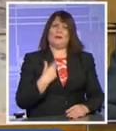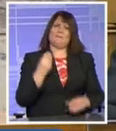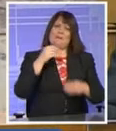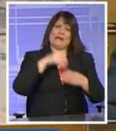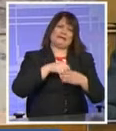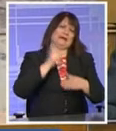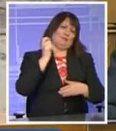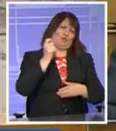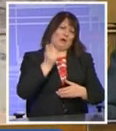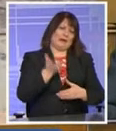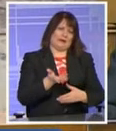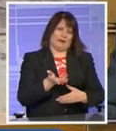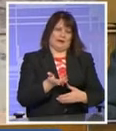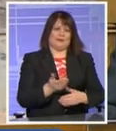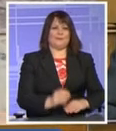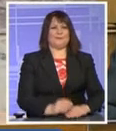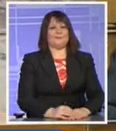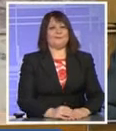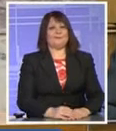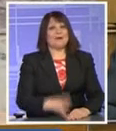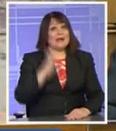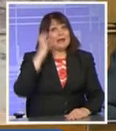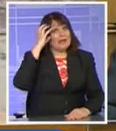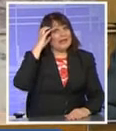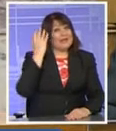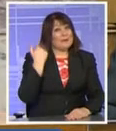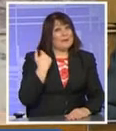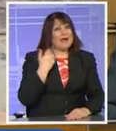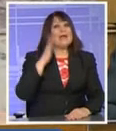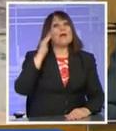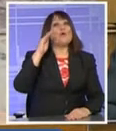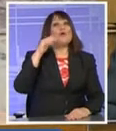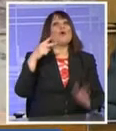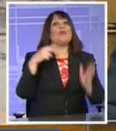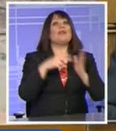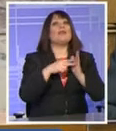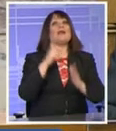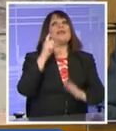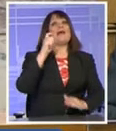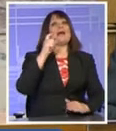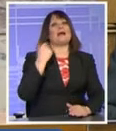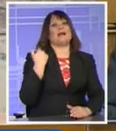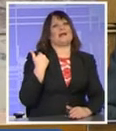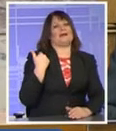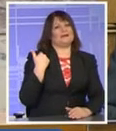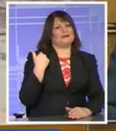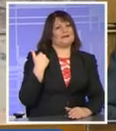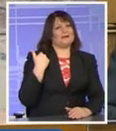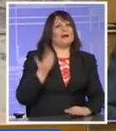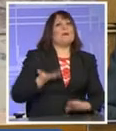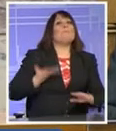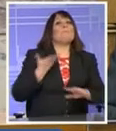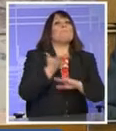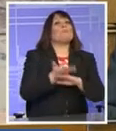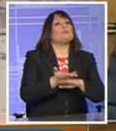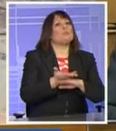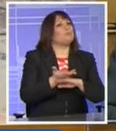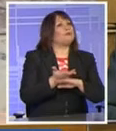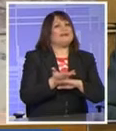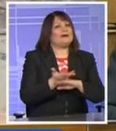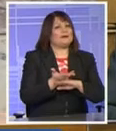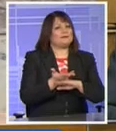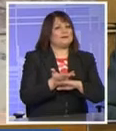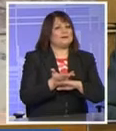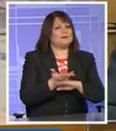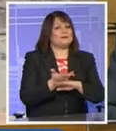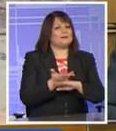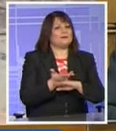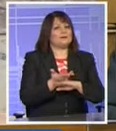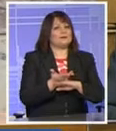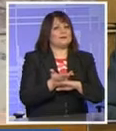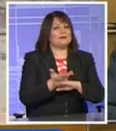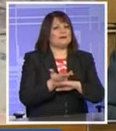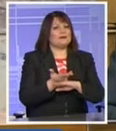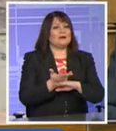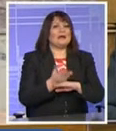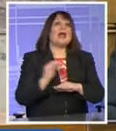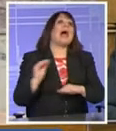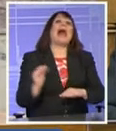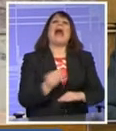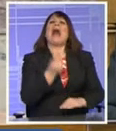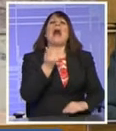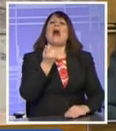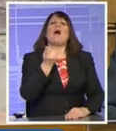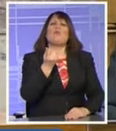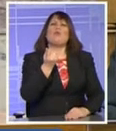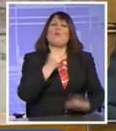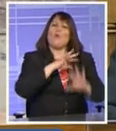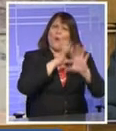κοινά. Όπως θα θυμάστε, τον Ιούλιο του 2010 είχα προτείνει σε αυτή την αίθουσα να ανατάτε το δημοσιευόμενο πόθεν